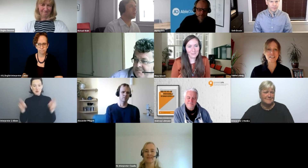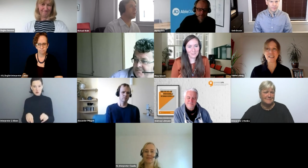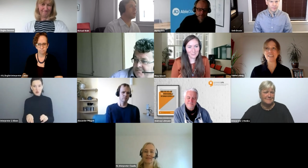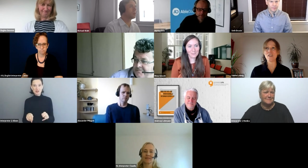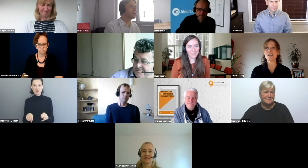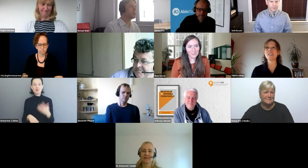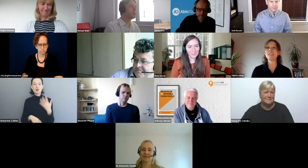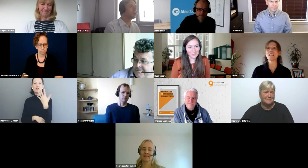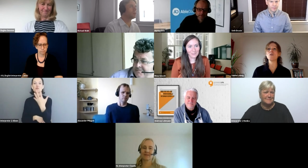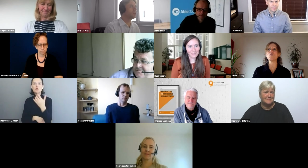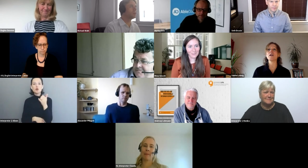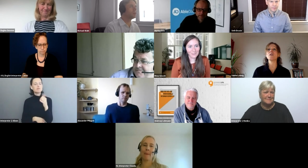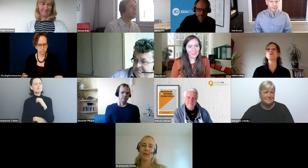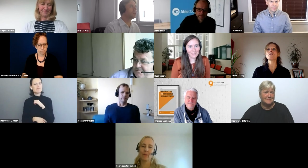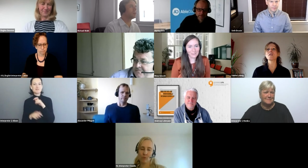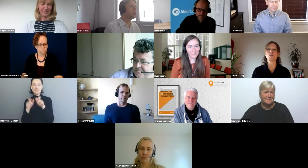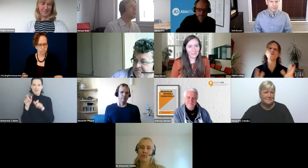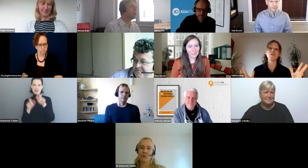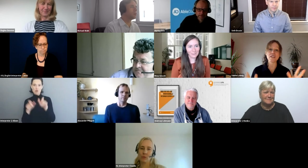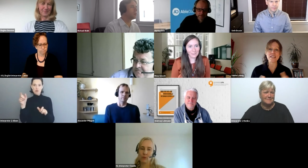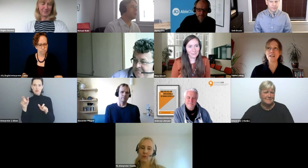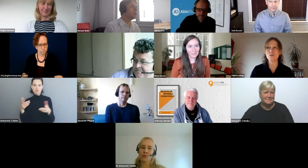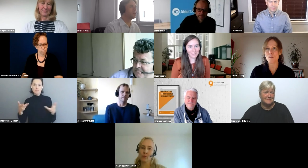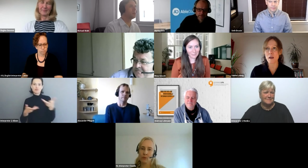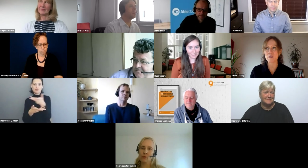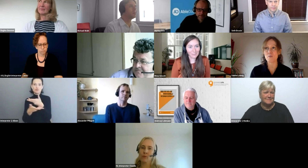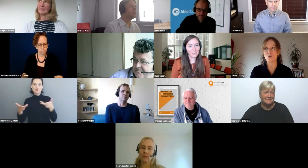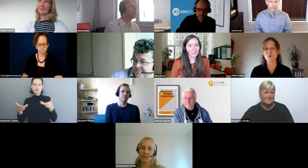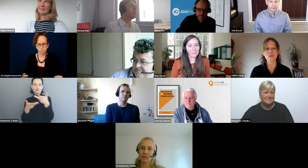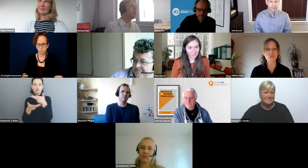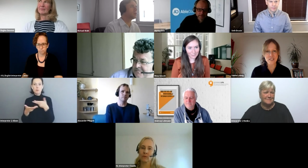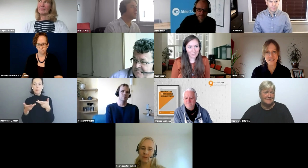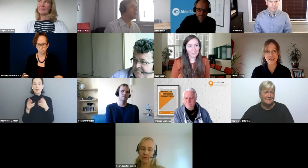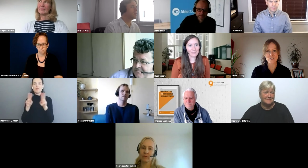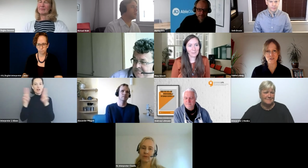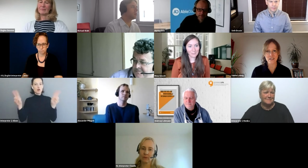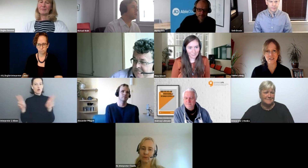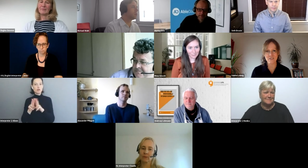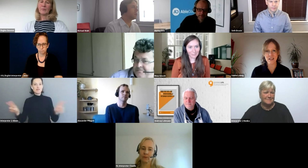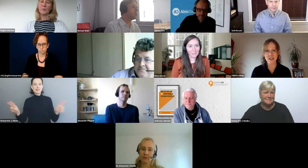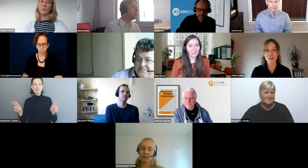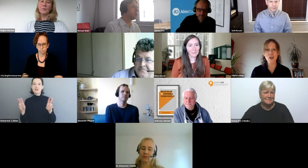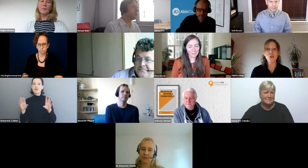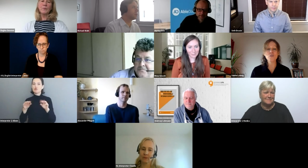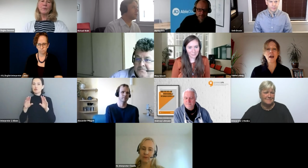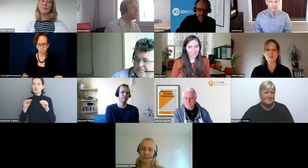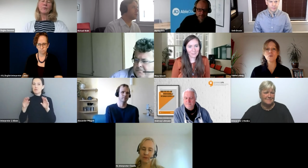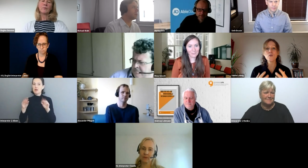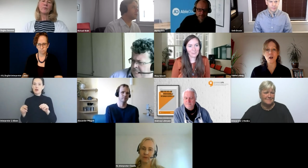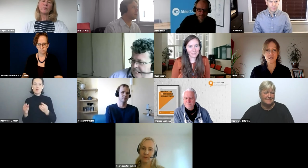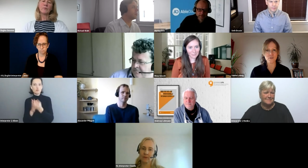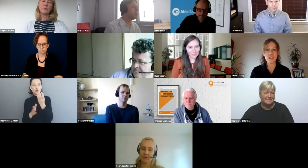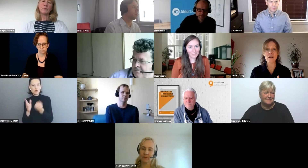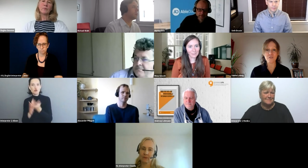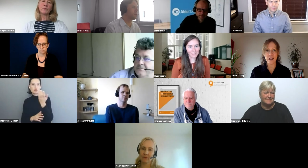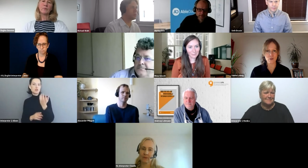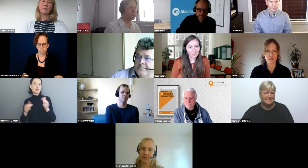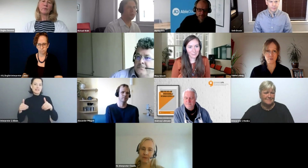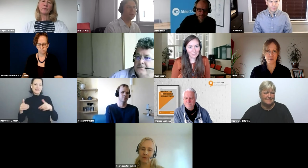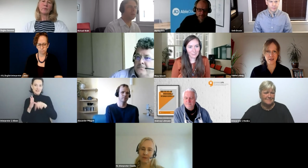super interessante Leute, die dann über universell nutzbare Produkte und Dienstleistungen reden werden und vor allem unglaublich